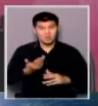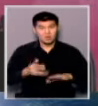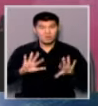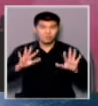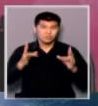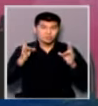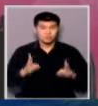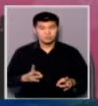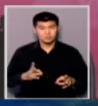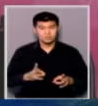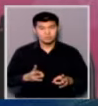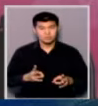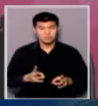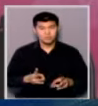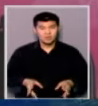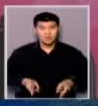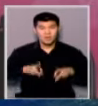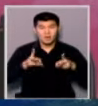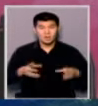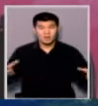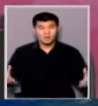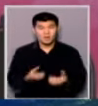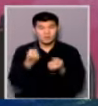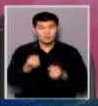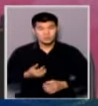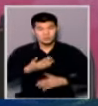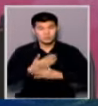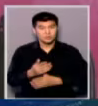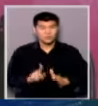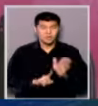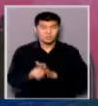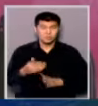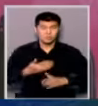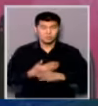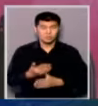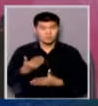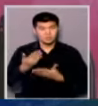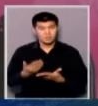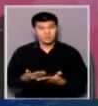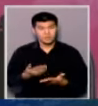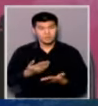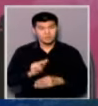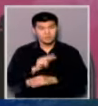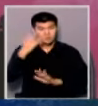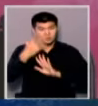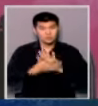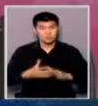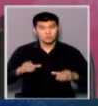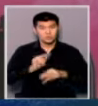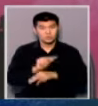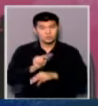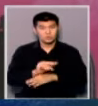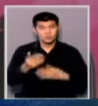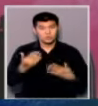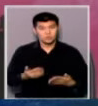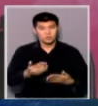оқиғалар кезіндегі төтенше жағдайлардың алдын алу және алғашқы көмек көрсету жағдайларын түсіндіру, оқыту